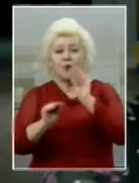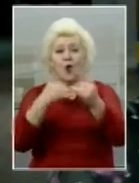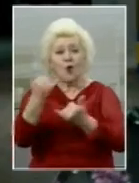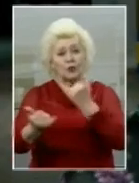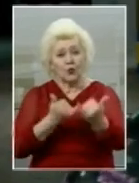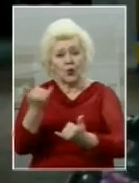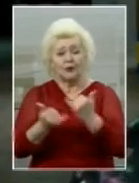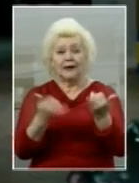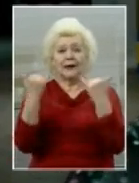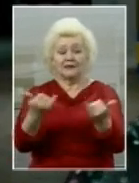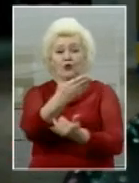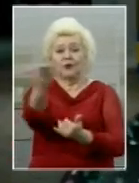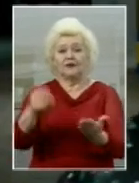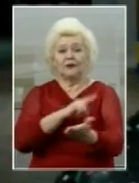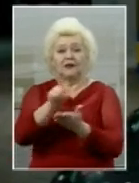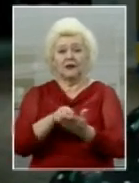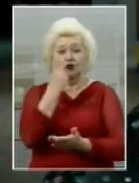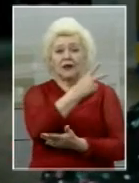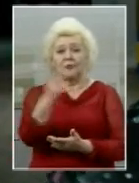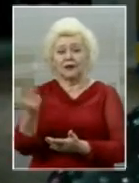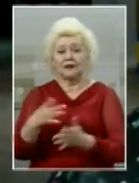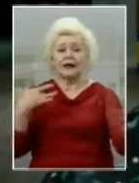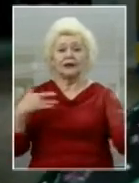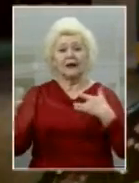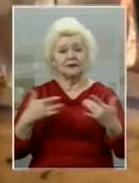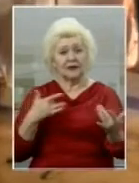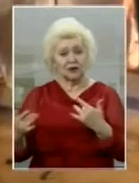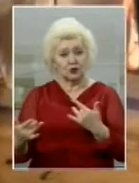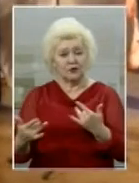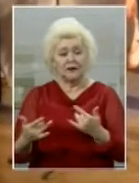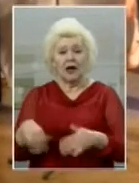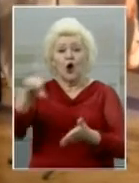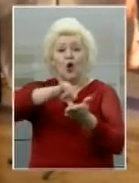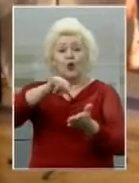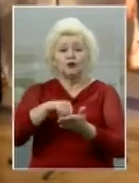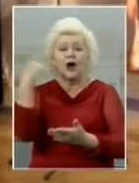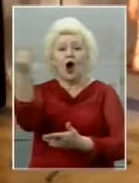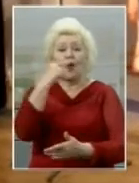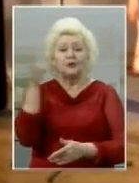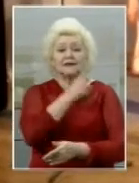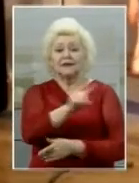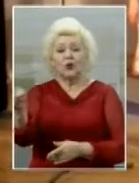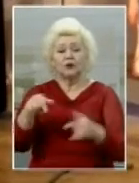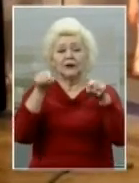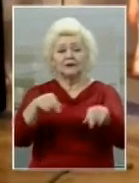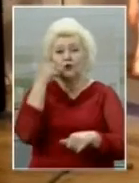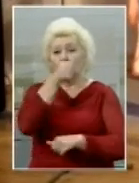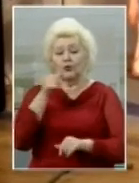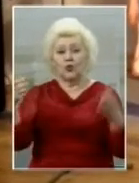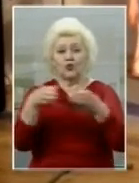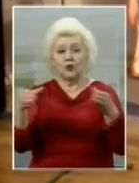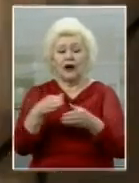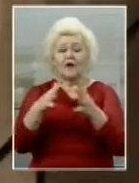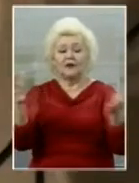а сьогодні вони повинні це показати театралізовано. Учасники обласного етапу цього року – команди